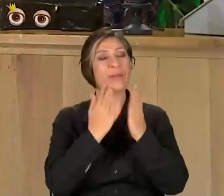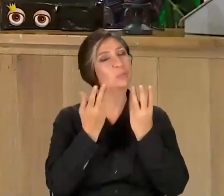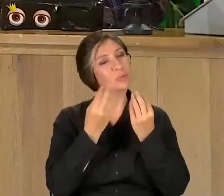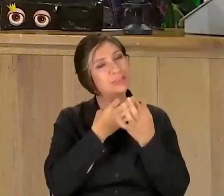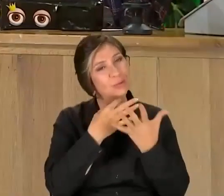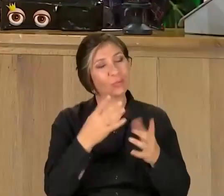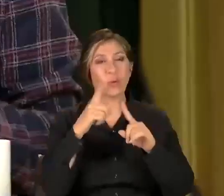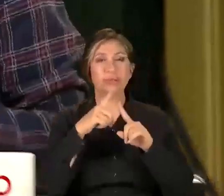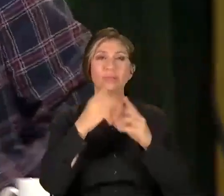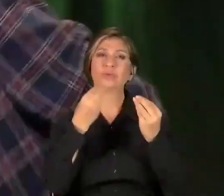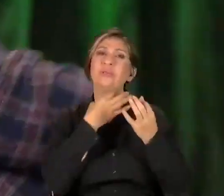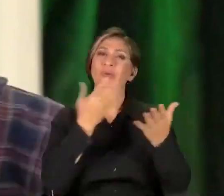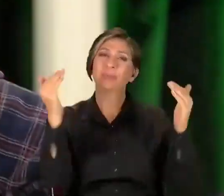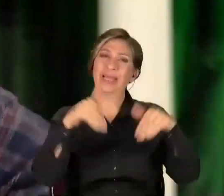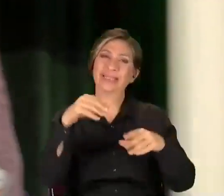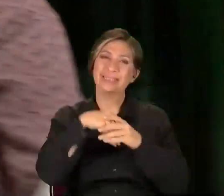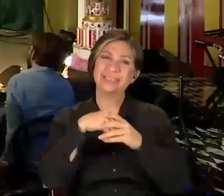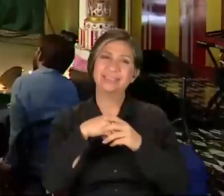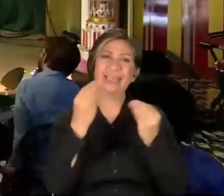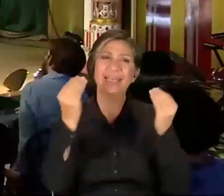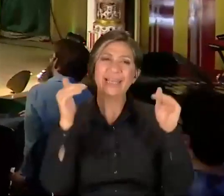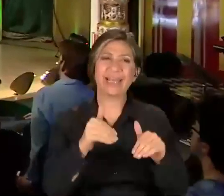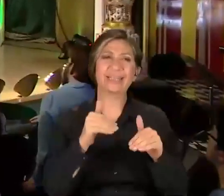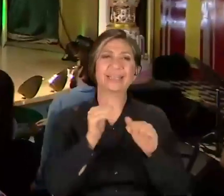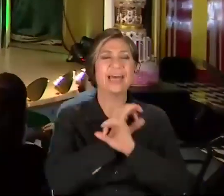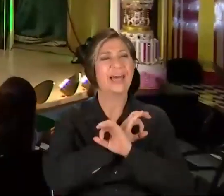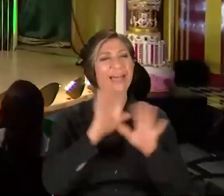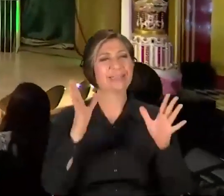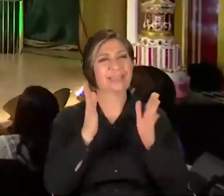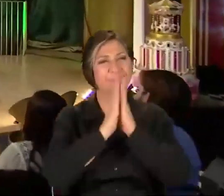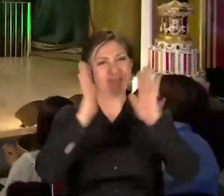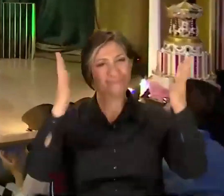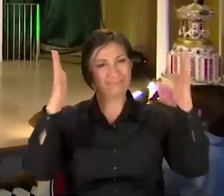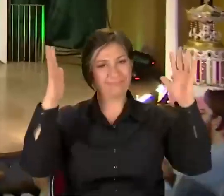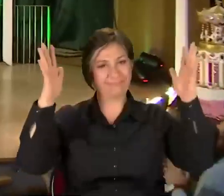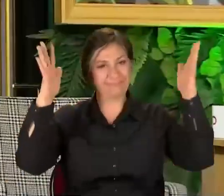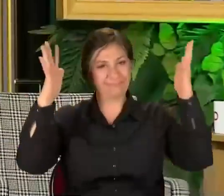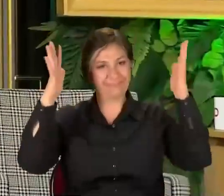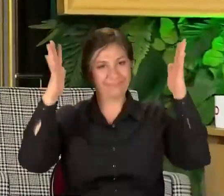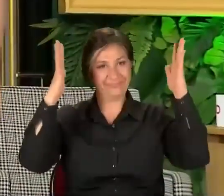müteşekkirim Tolga'cığım. Çok teşekkür ederim. Ben teşekkür ederim. İyi ki geldi. Eyvallah, alkışlıyoruz.